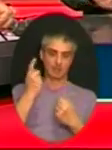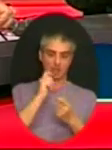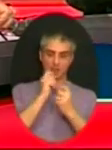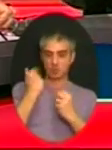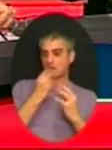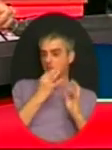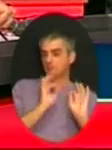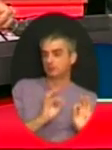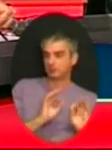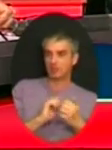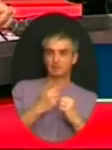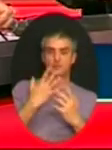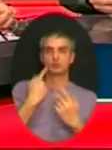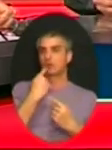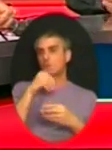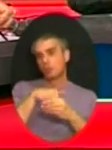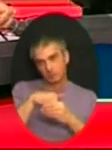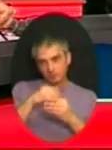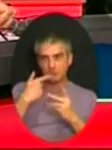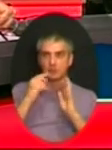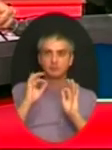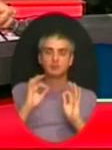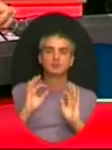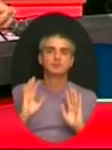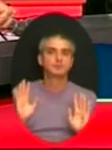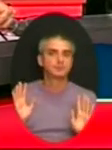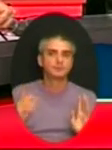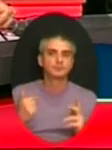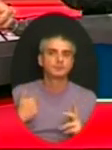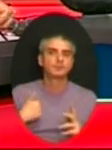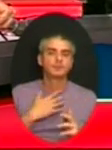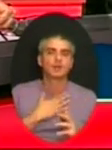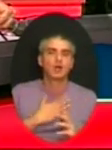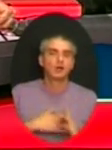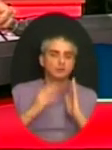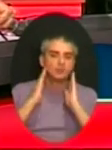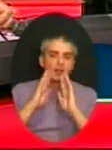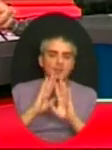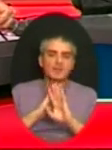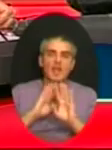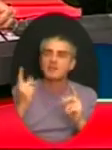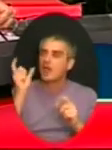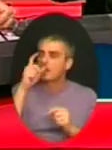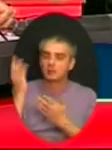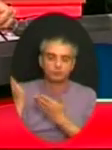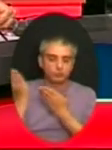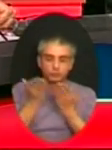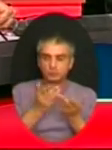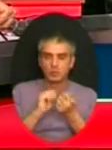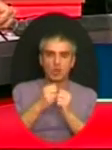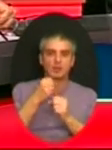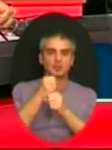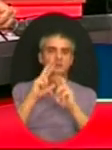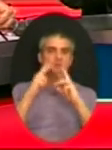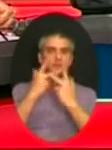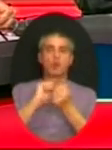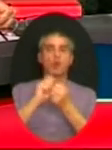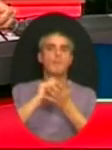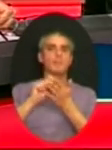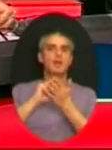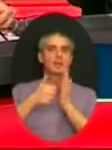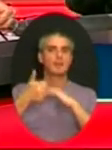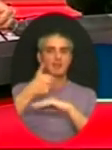הרעיון היה לגיטימי, האם הדברים שנאמרו בו היו לגיטימיים. אני רוצה להאמין שאין מוזמן, או ודאי לא נציג ציבור או פקיד